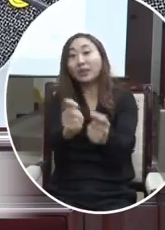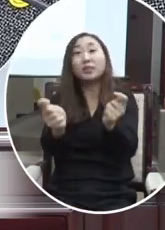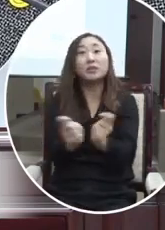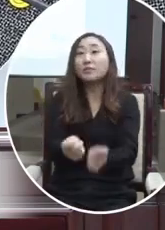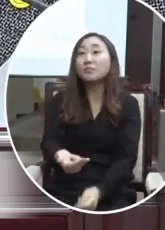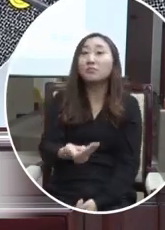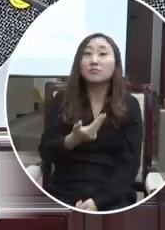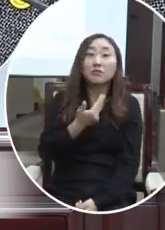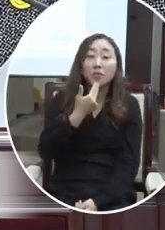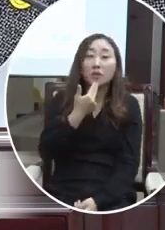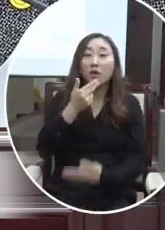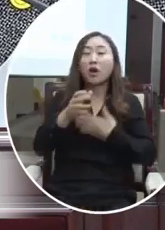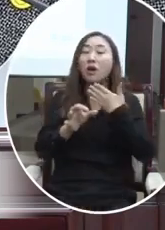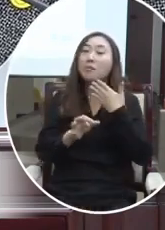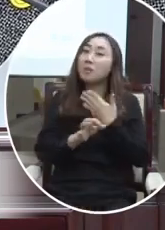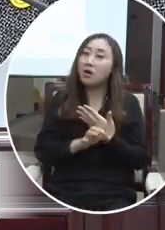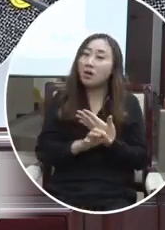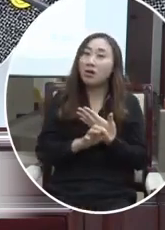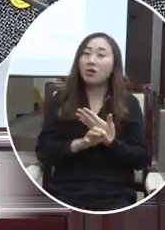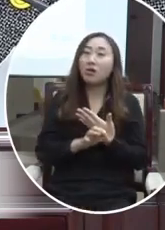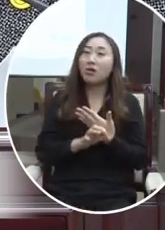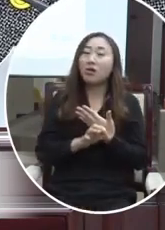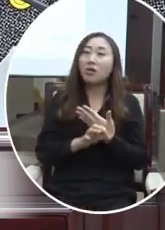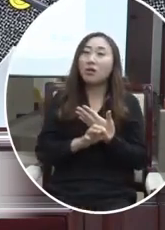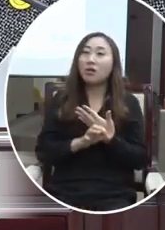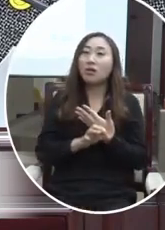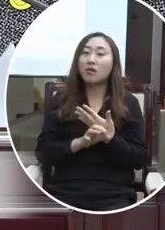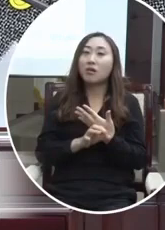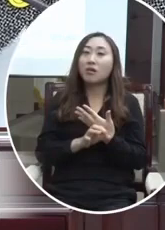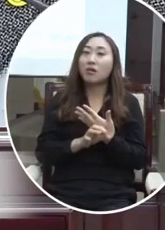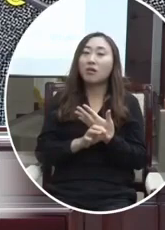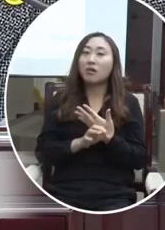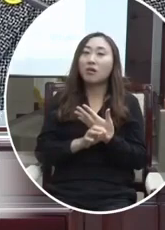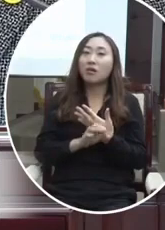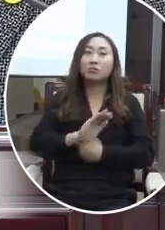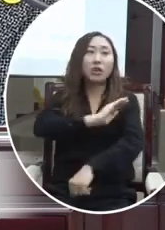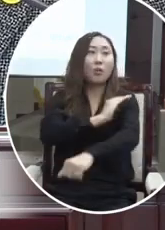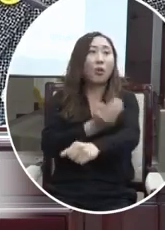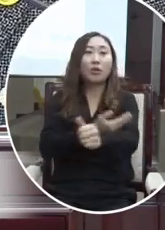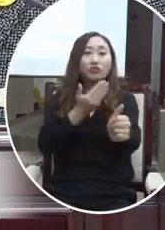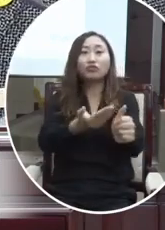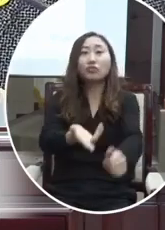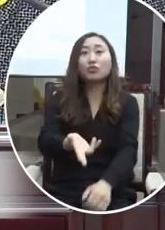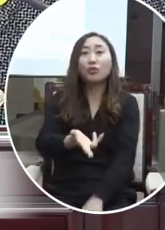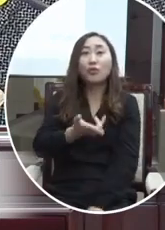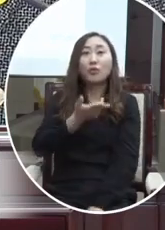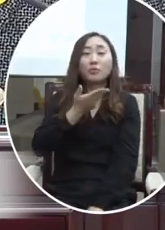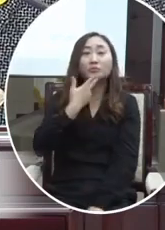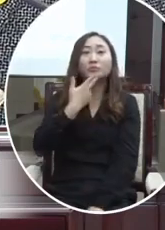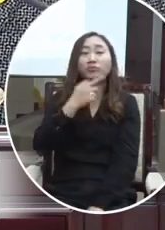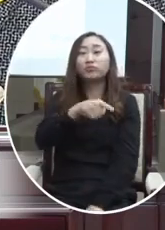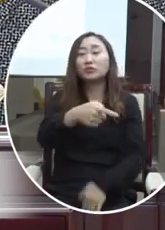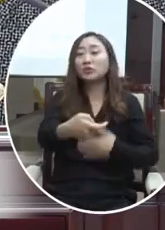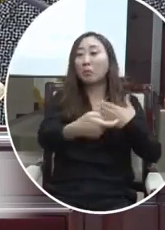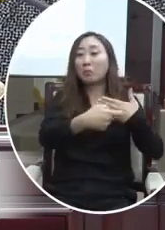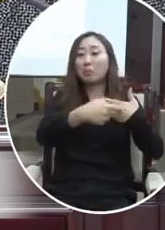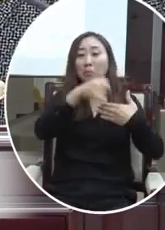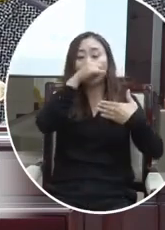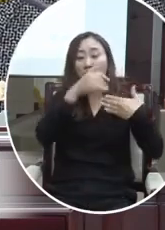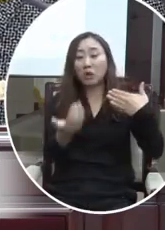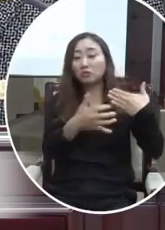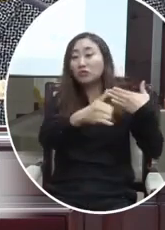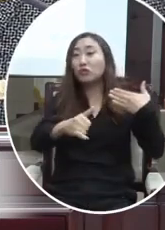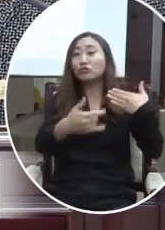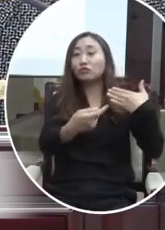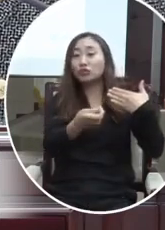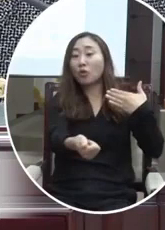팀이 없는 상태에서, 그러니까 괜히 그 어찌 보면 권한도 없는 그냥 위에는 국인데 밑에는